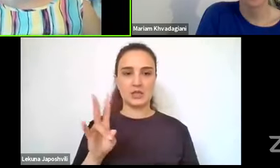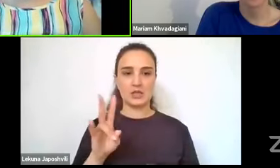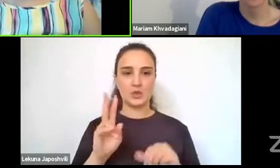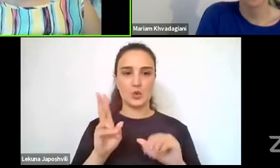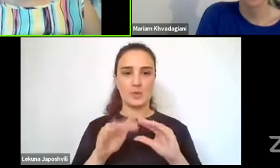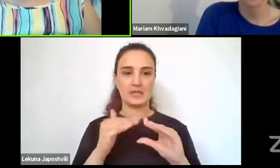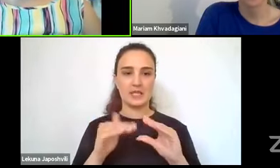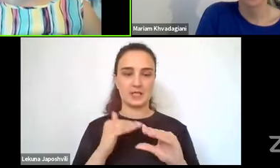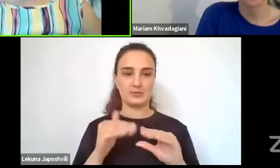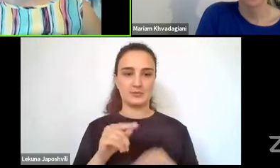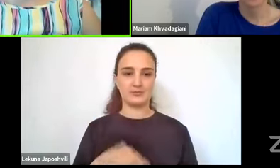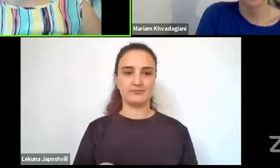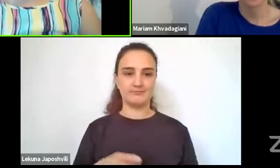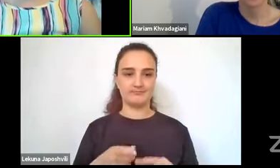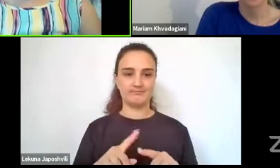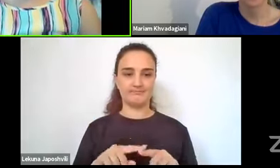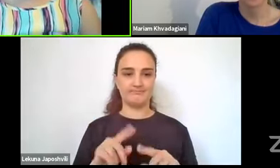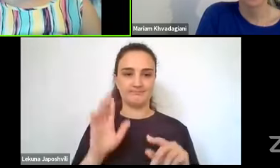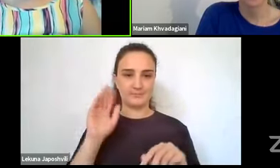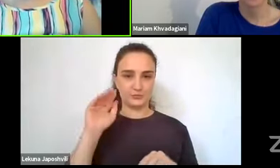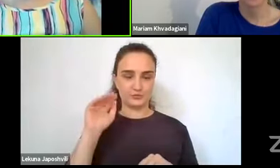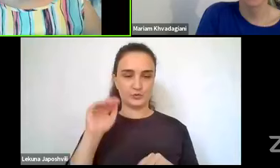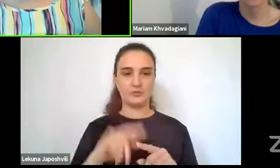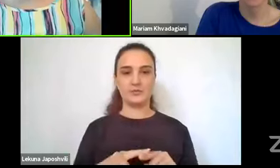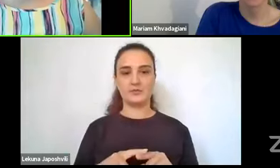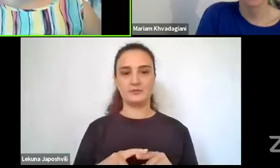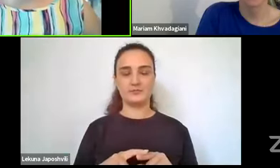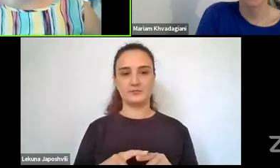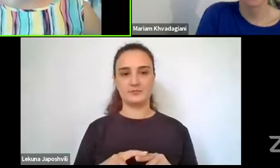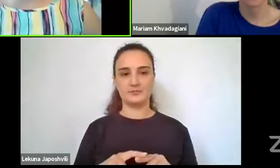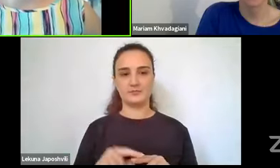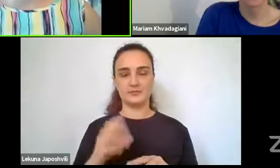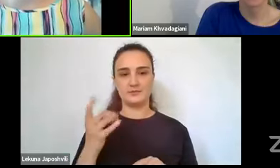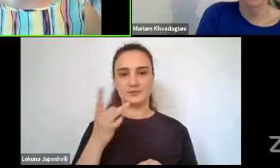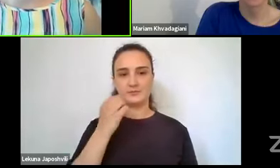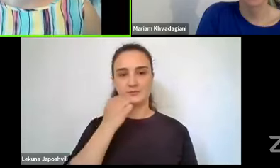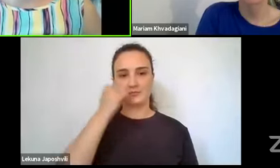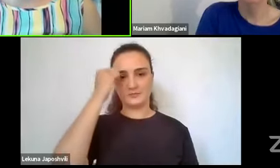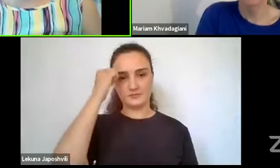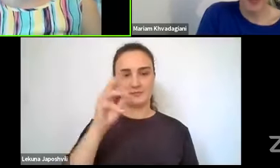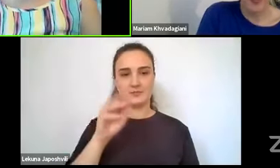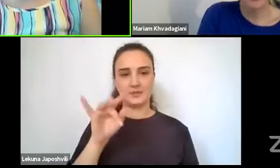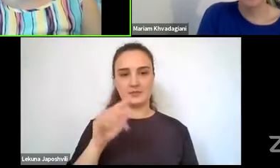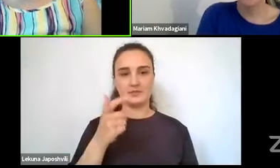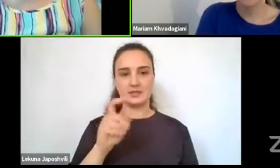კომენტარებში. ამით გემშვიდობებით. კიდევ ერთხელ მადლობა, მარიამ, ამ